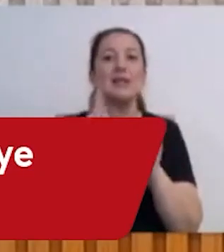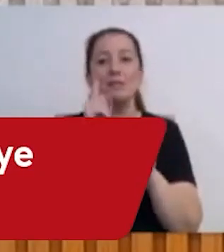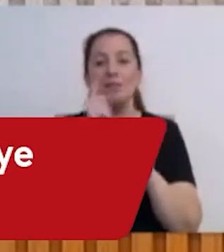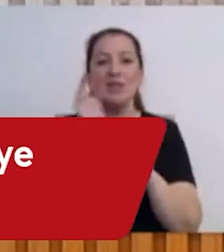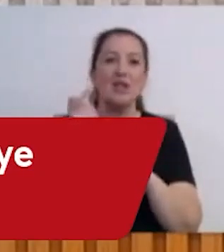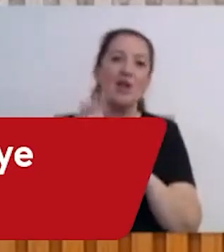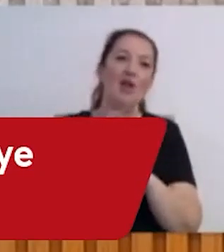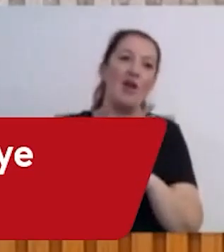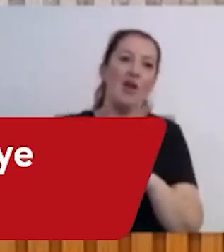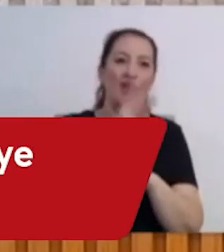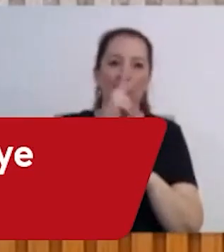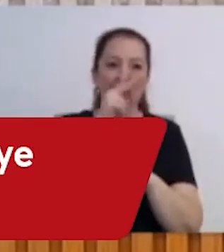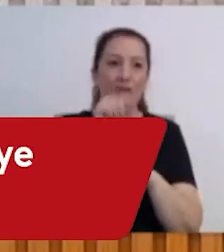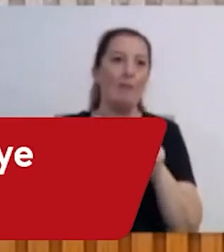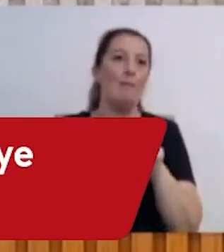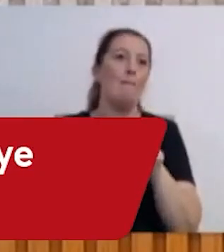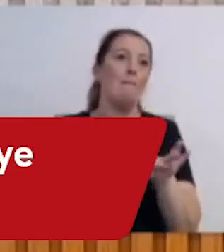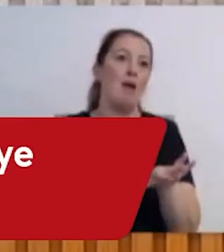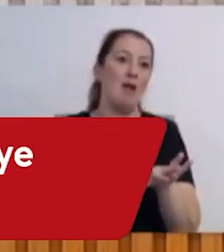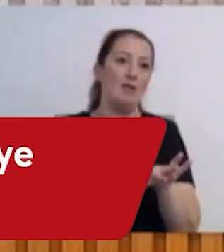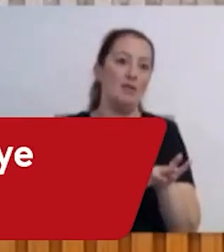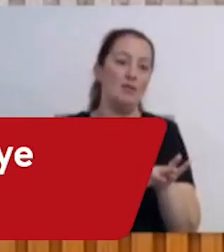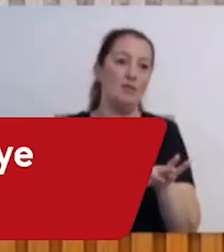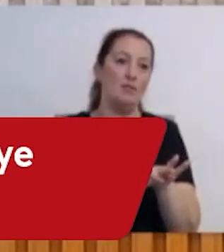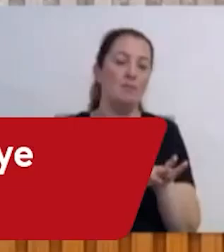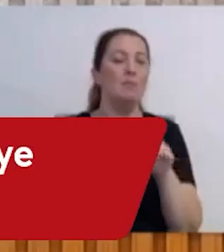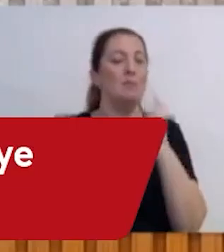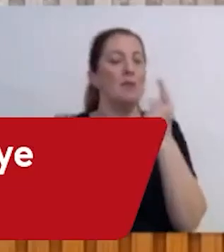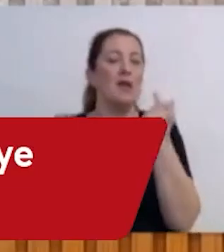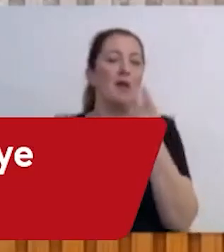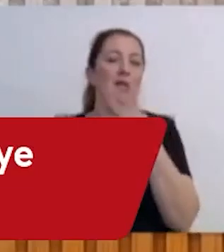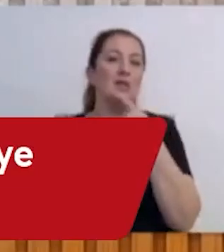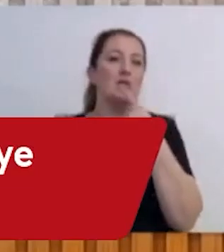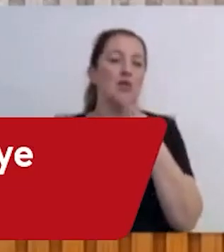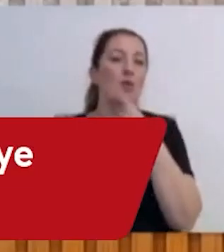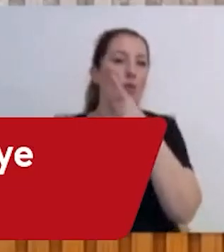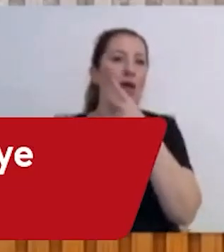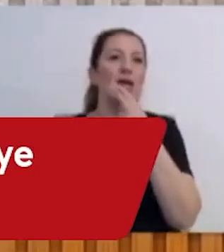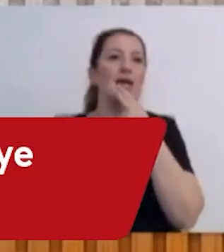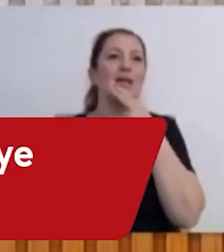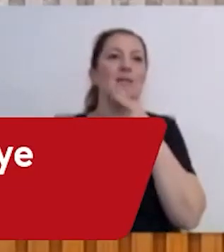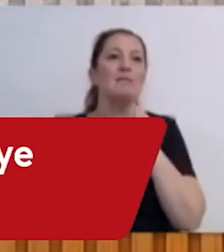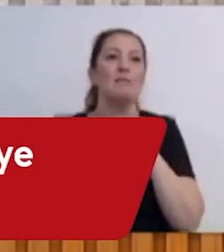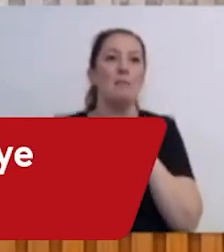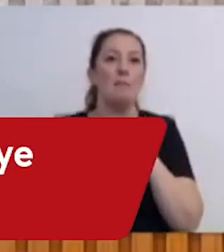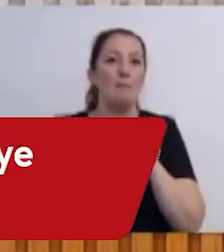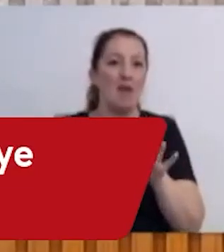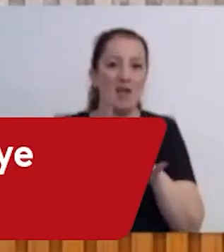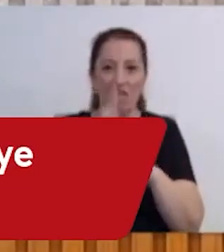tweet. Ben birkaç tanesini paylaşayım. Bu hanımefendinin attığı tweetler,